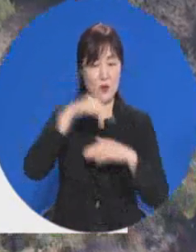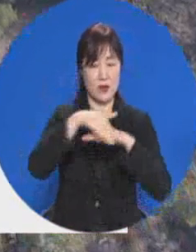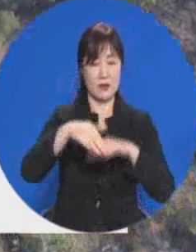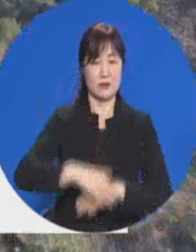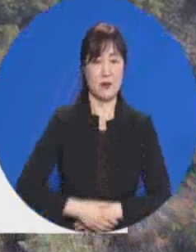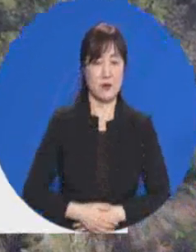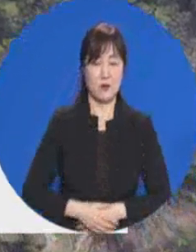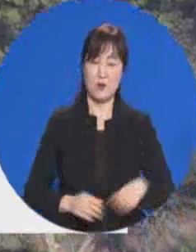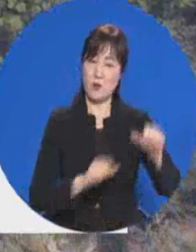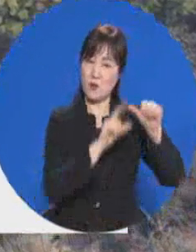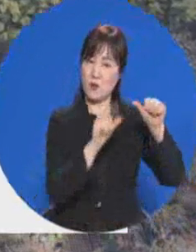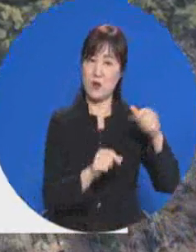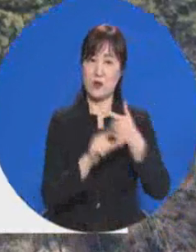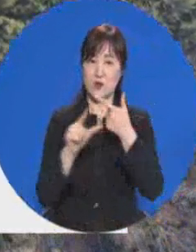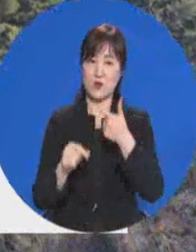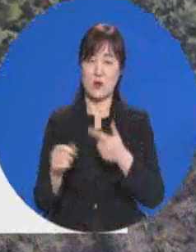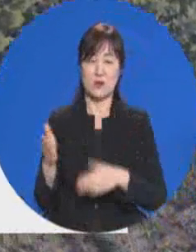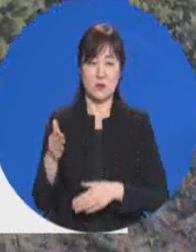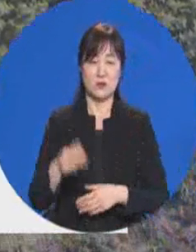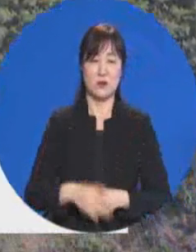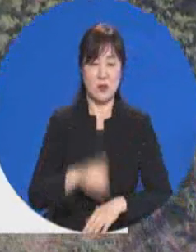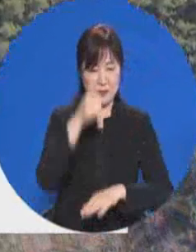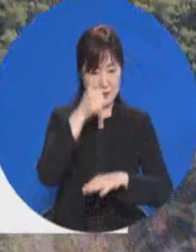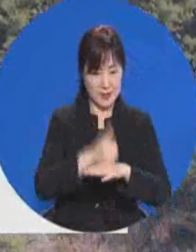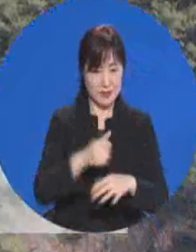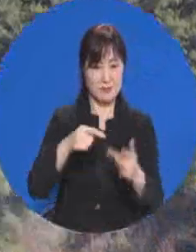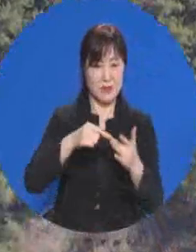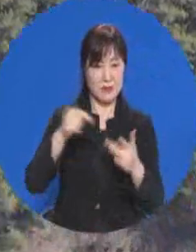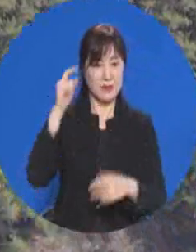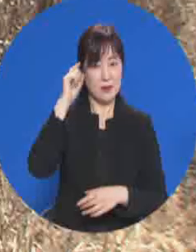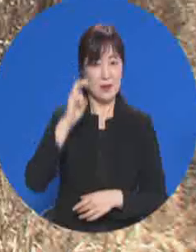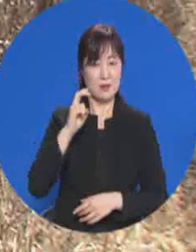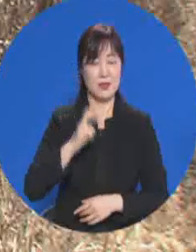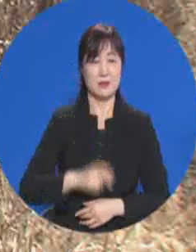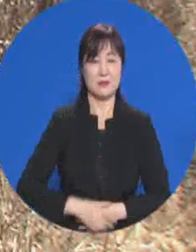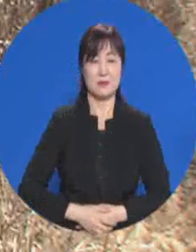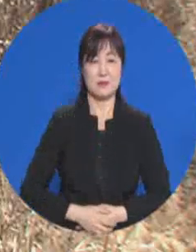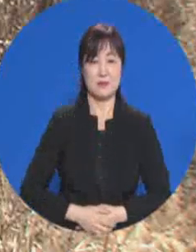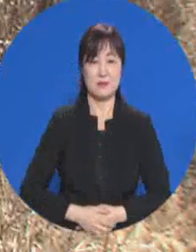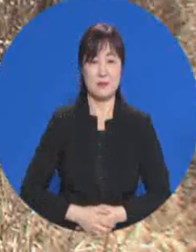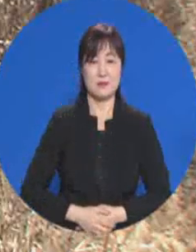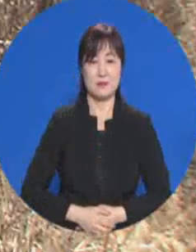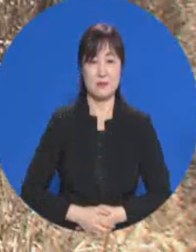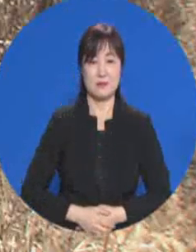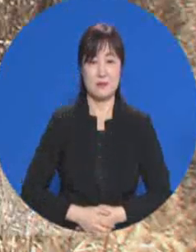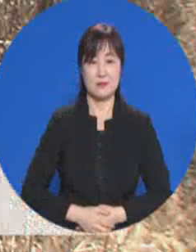늦어도 오는 5, 6월쯤 최종 예정지도 확정될 전망입니다. 그리고